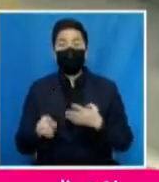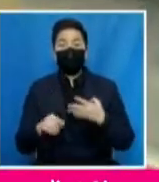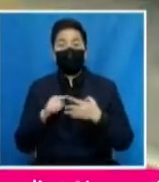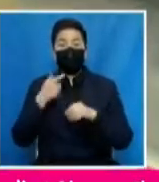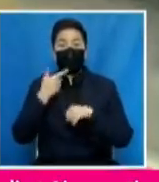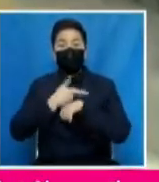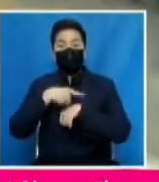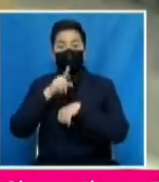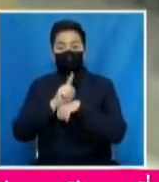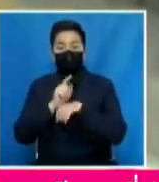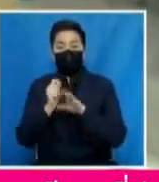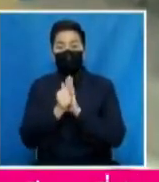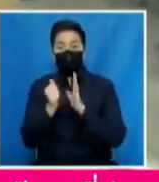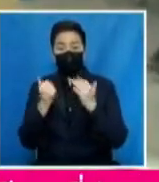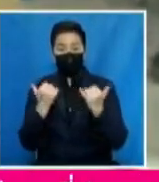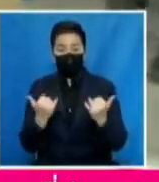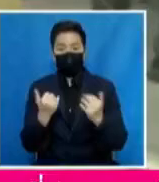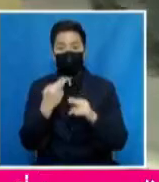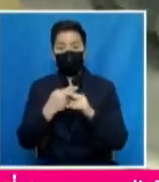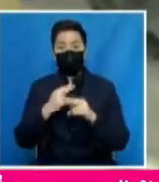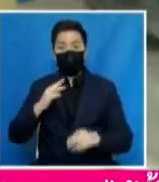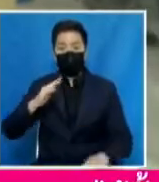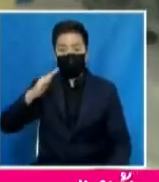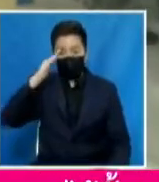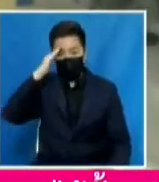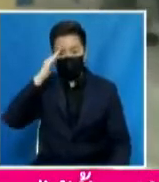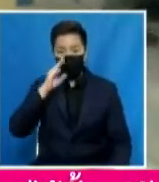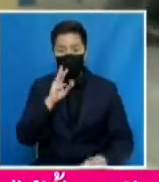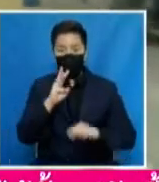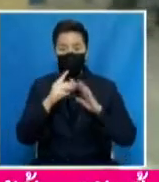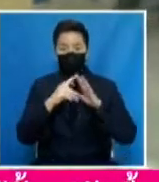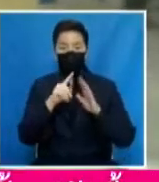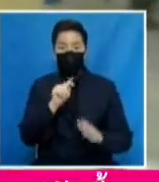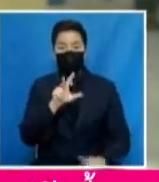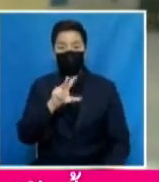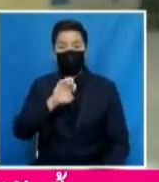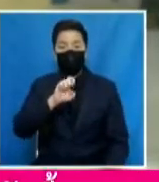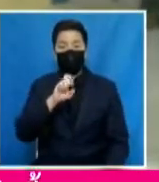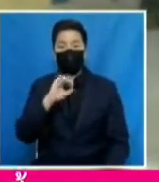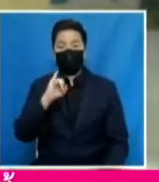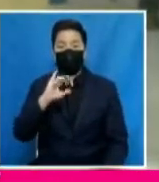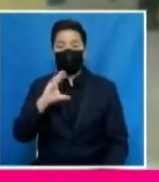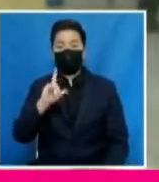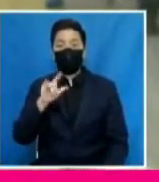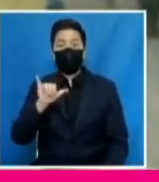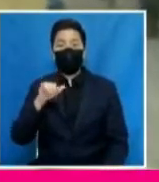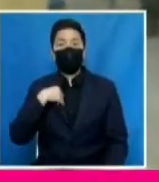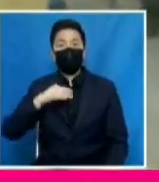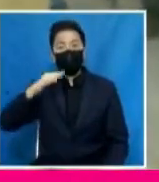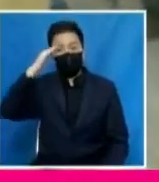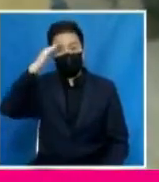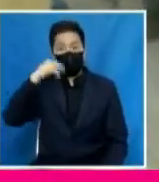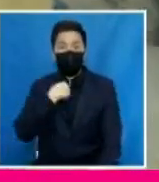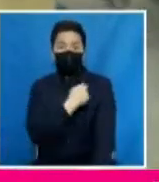กรรมการออกรางวัลพลตรีวุฒิชัยอิสระรองเจ้ากรมแพทย์ทหารบกกรมแพทย์ทหารบ